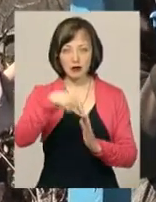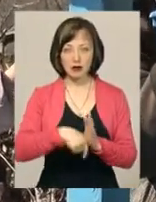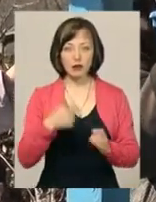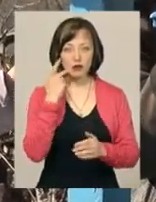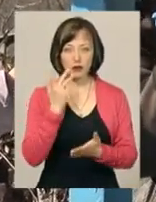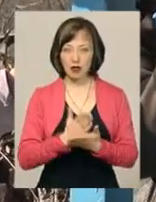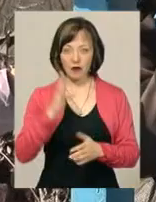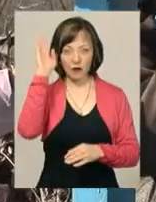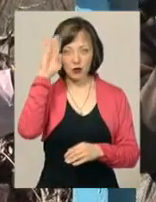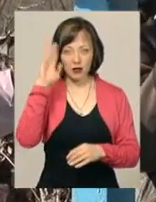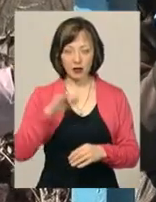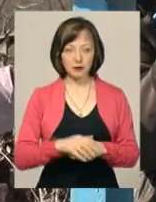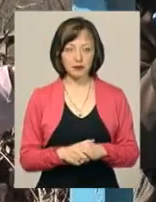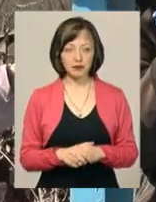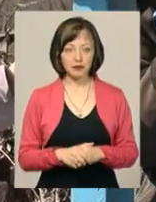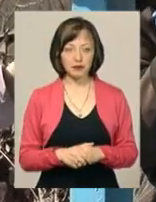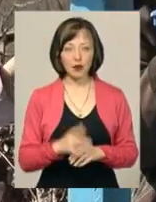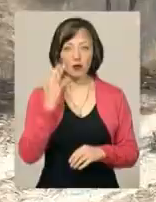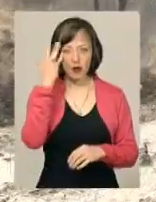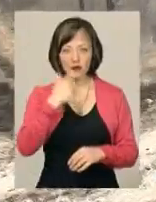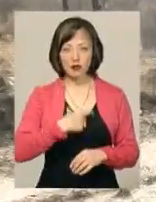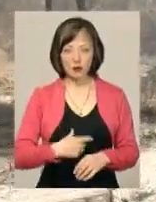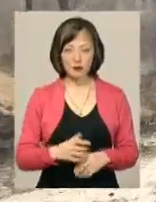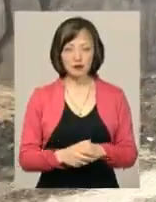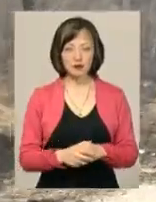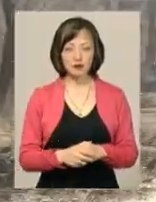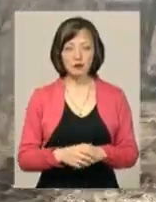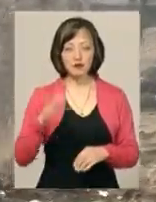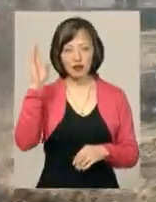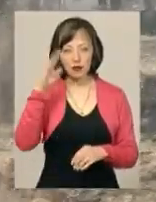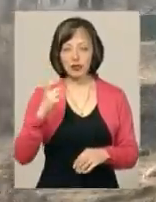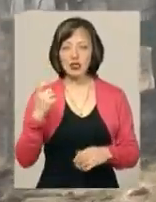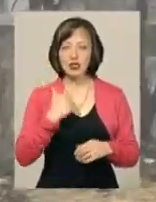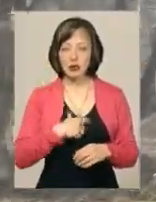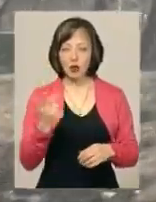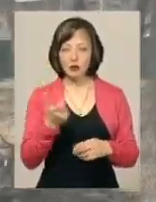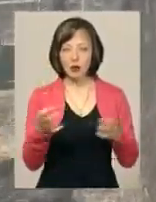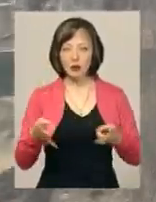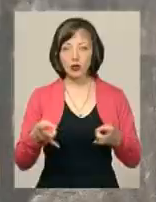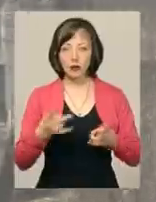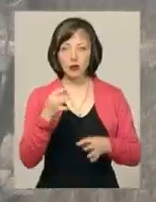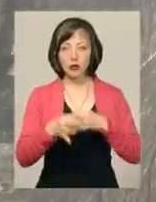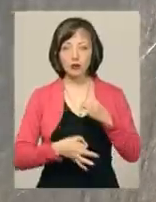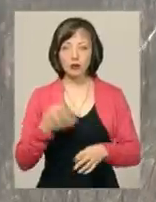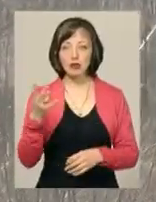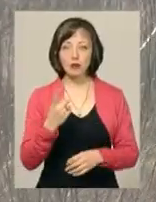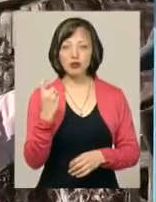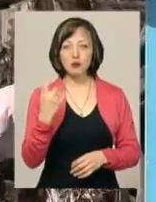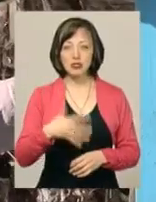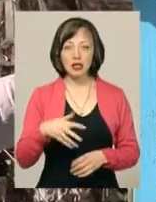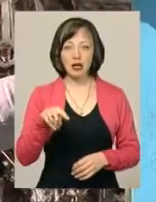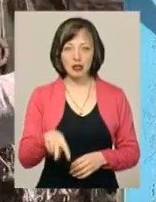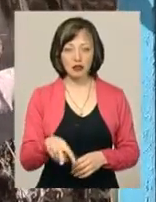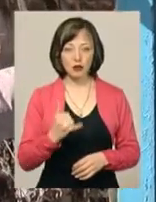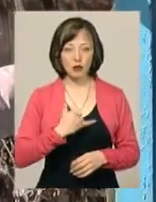постійно є вода. І бетонами звідти возимо, представте собі. Води для себе і господарських потреб, каже Світлана Васильівна, на добу треба 150 літрів. У